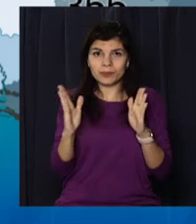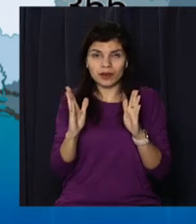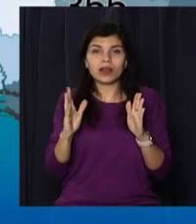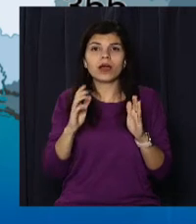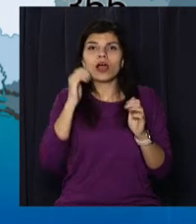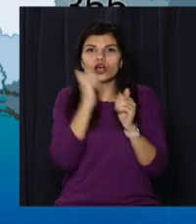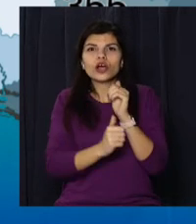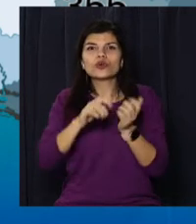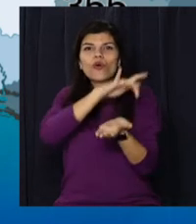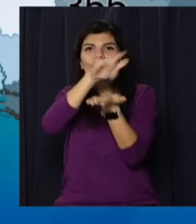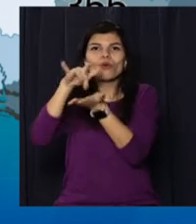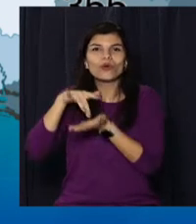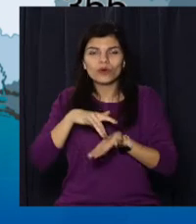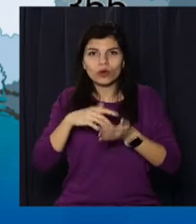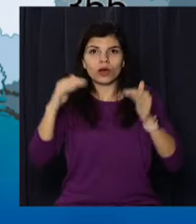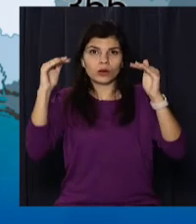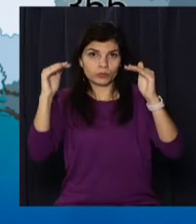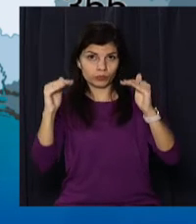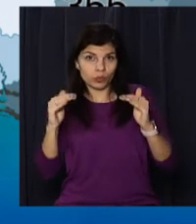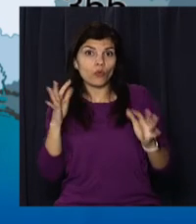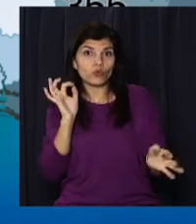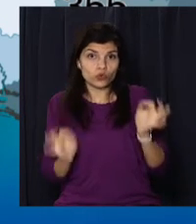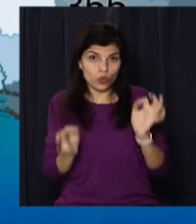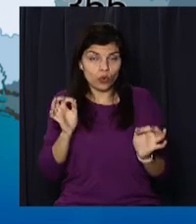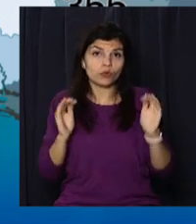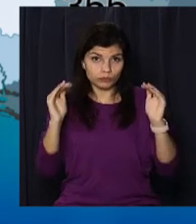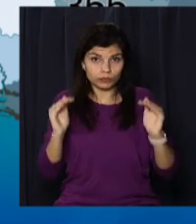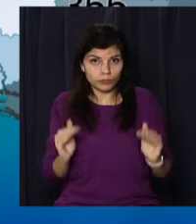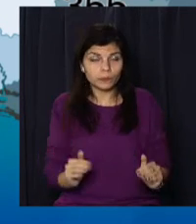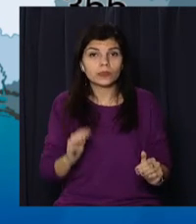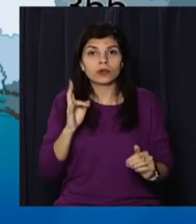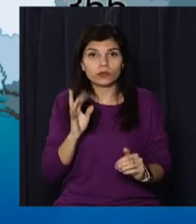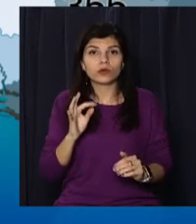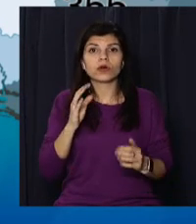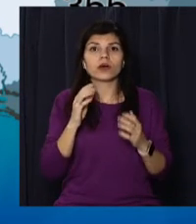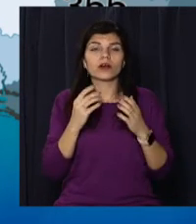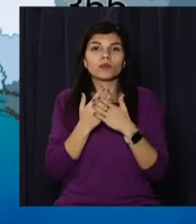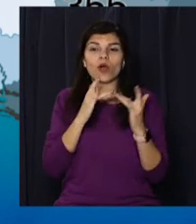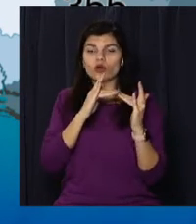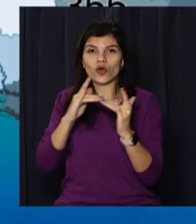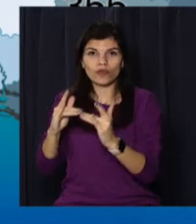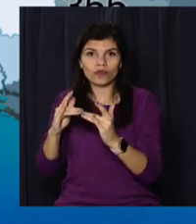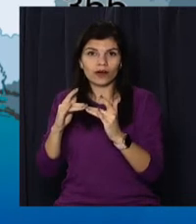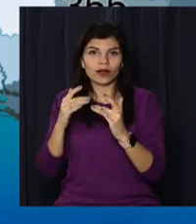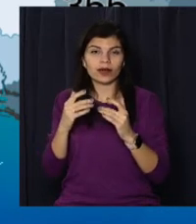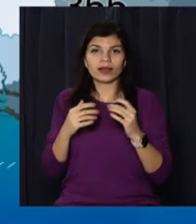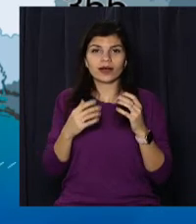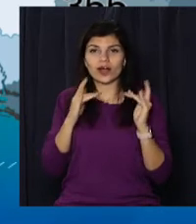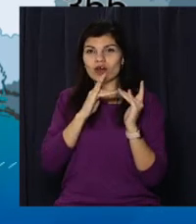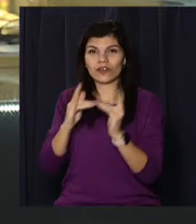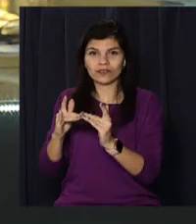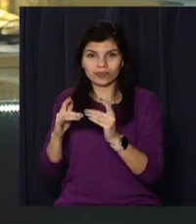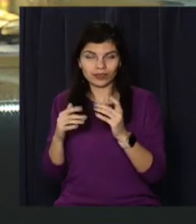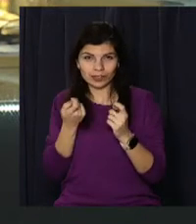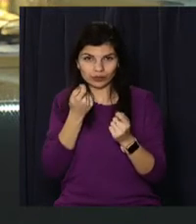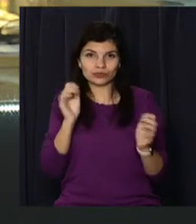госпіталізації в кожній області опустився нижче граничної позначки. Наразі 2 з 3 ковідних ліжок вільні. А завантаженість ліжок